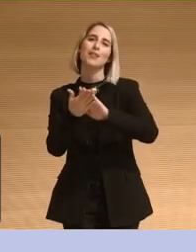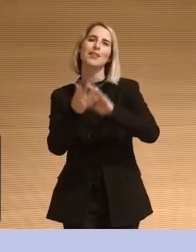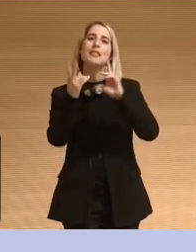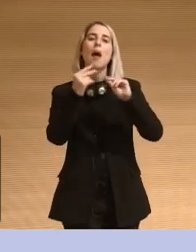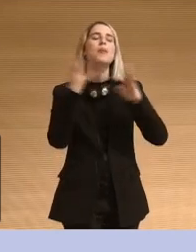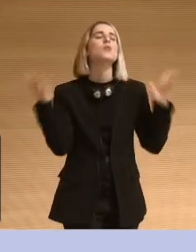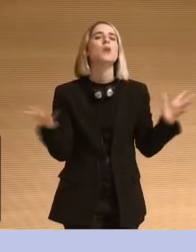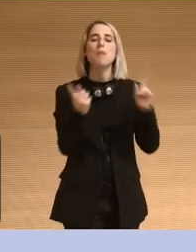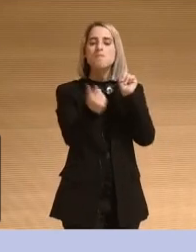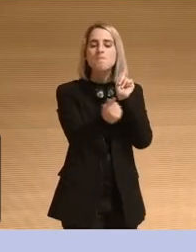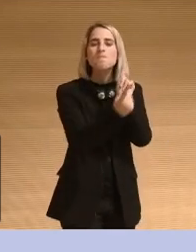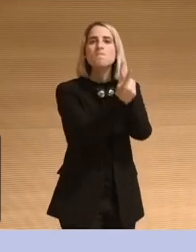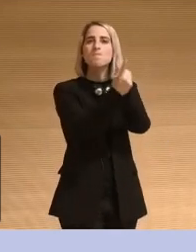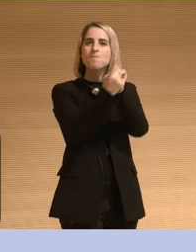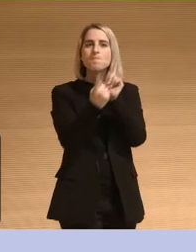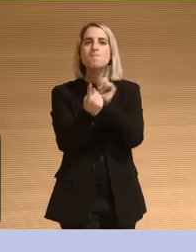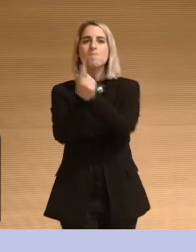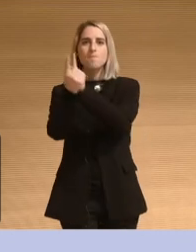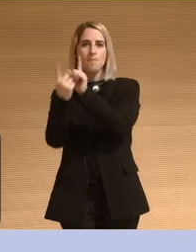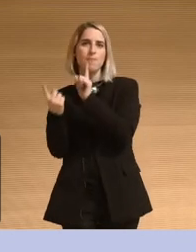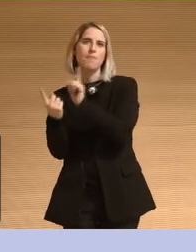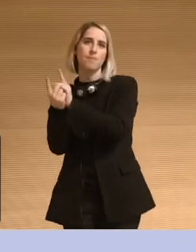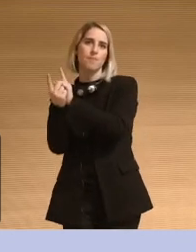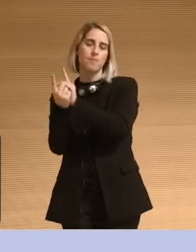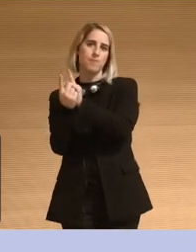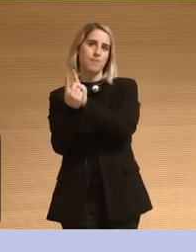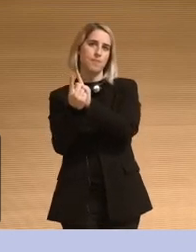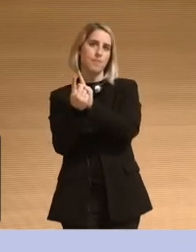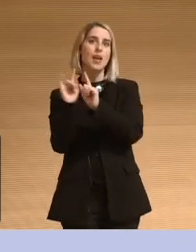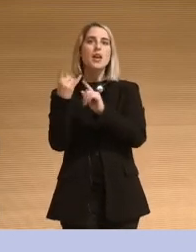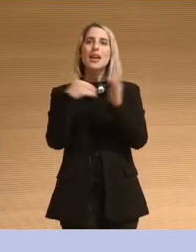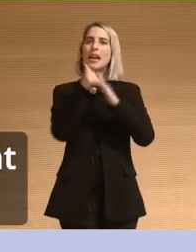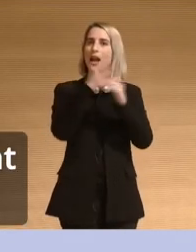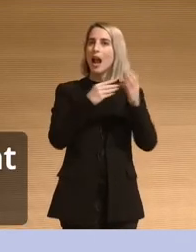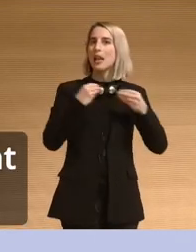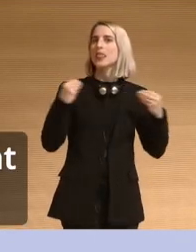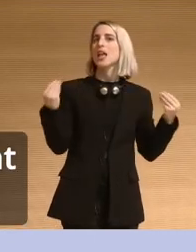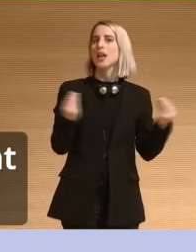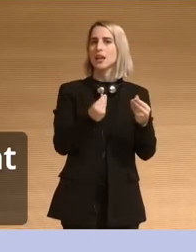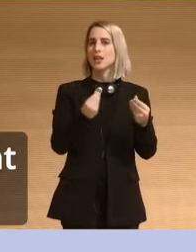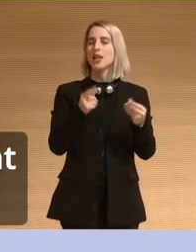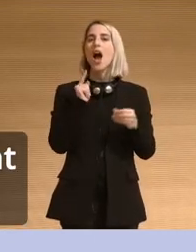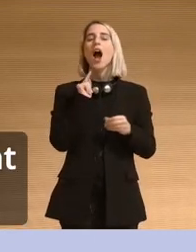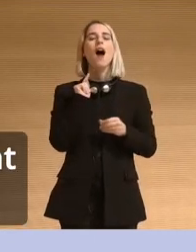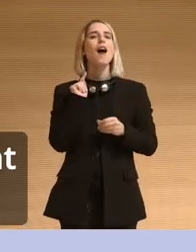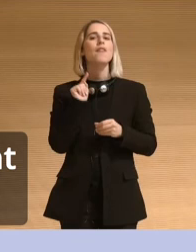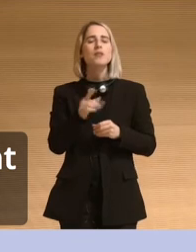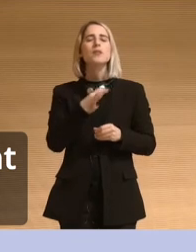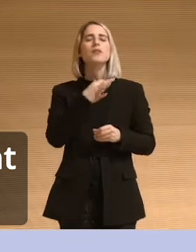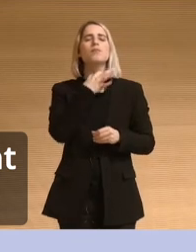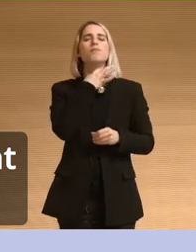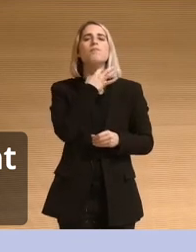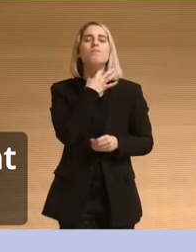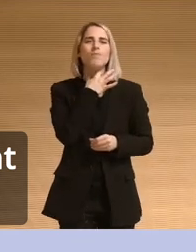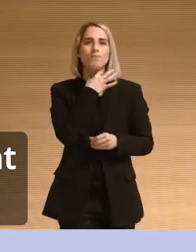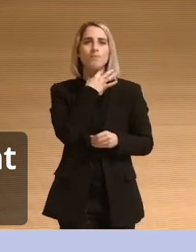κάποιον, να μιλήσουν με κάποιον από αυτούς που είμαστε εκεί ή με τους καλλιτέχνες. Αυτή η ανάγκη τους, η